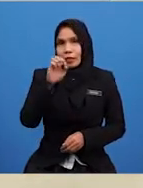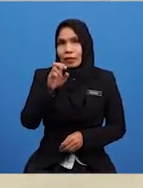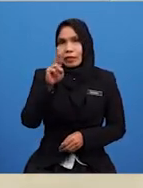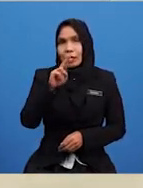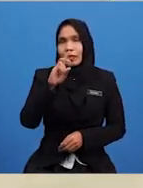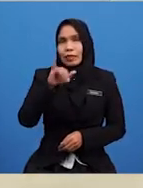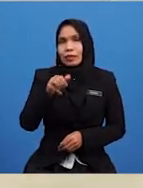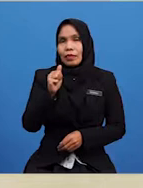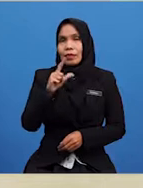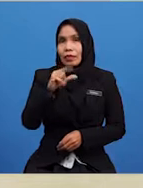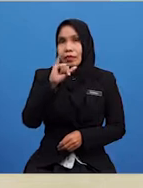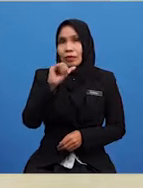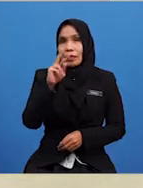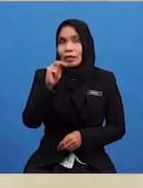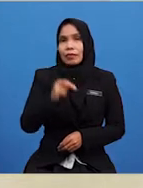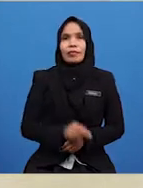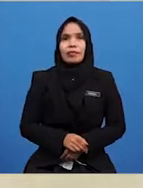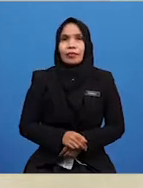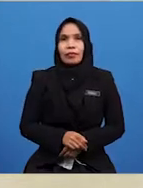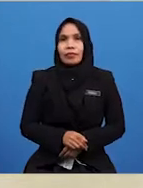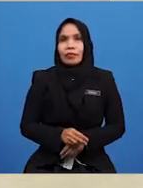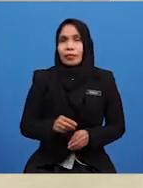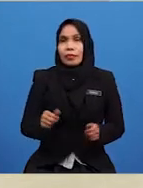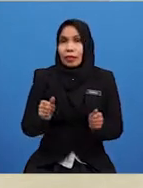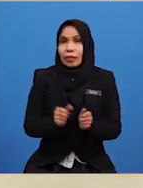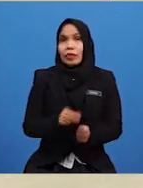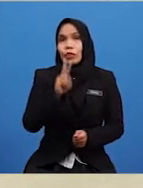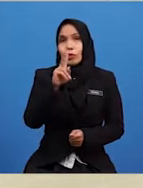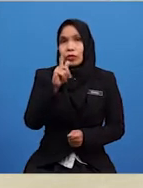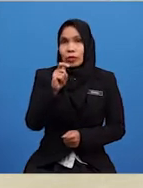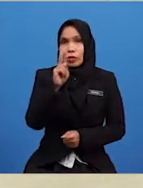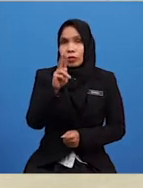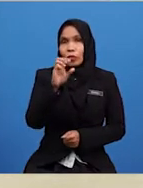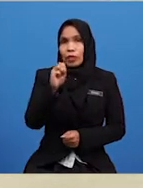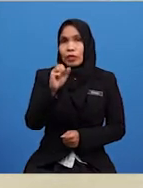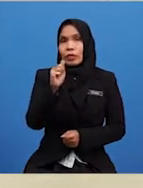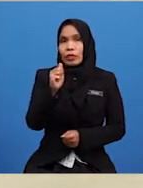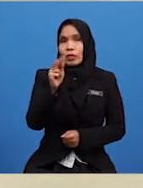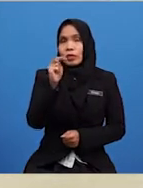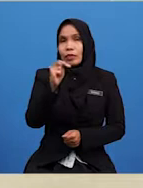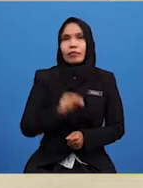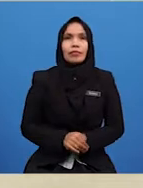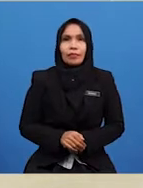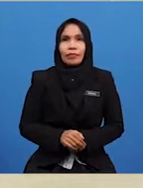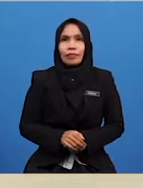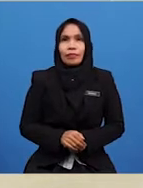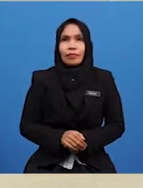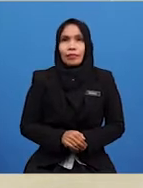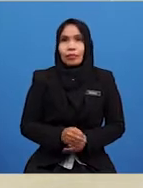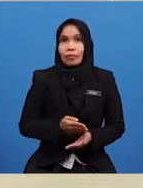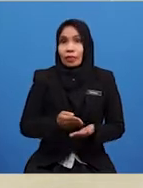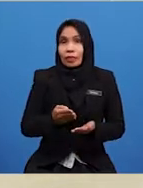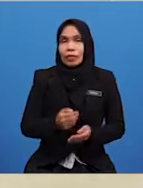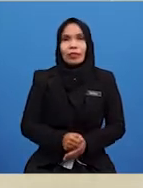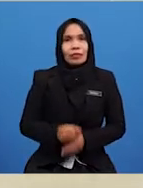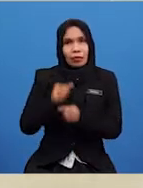dan Laksamana Zheng He pada tahun 1405. Penguniaan payung kuning, cap mohor dan